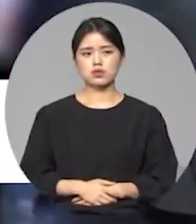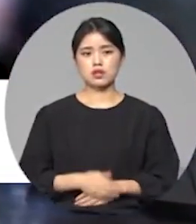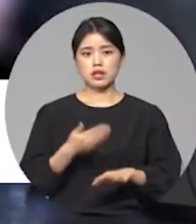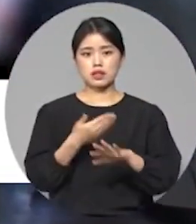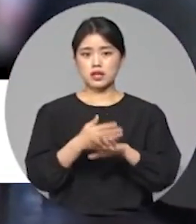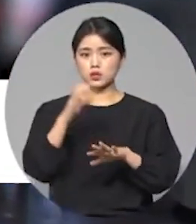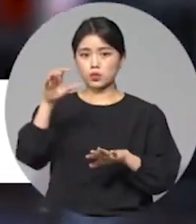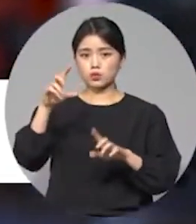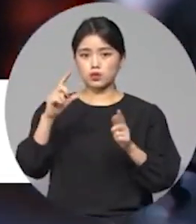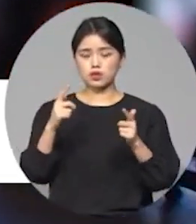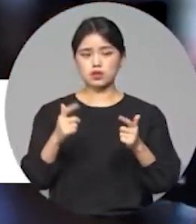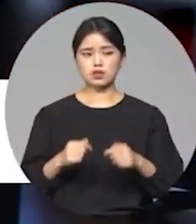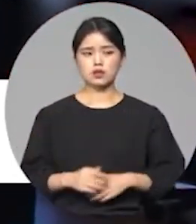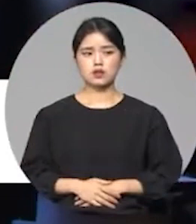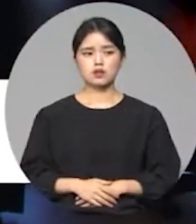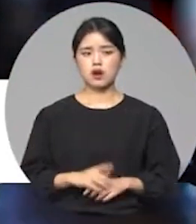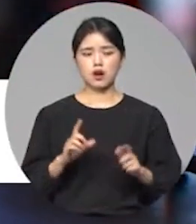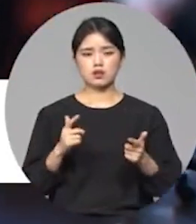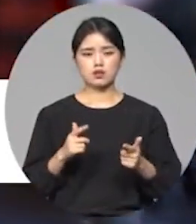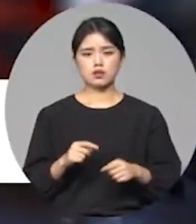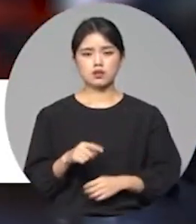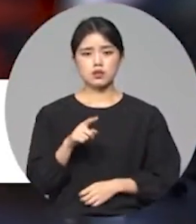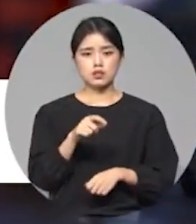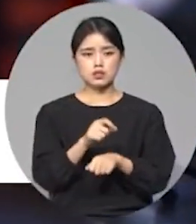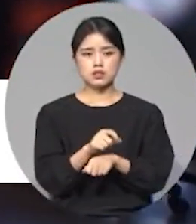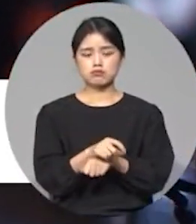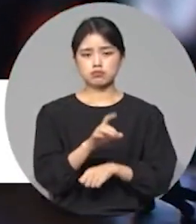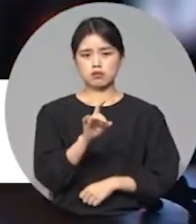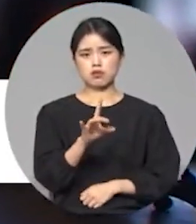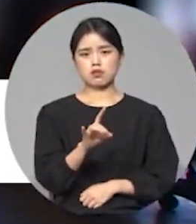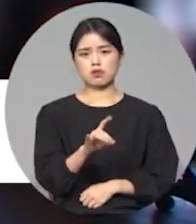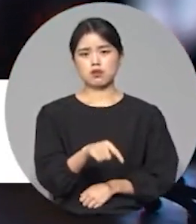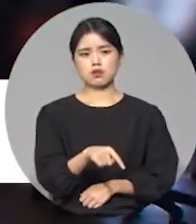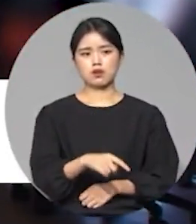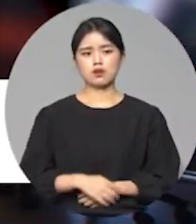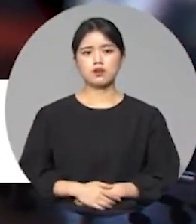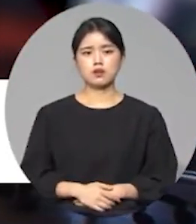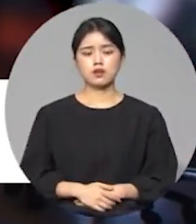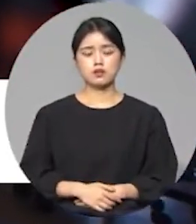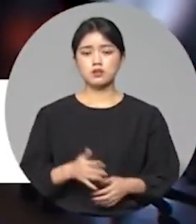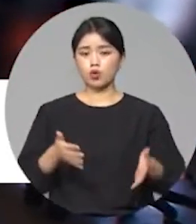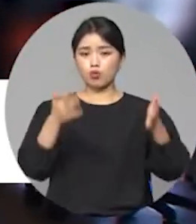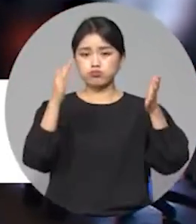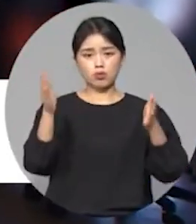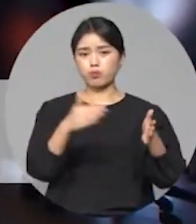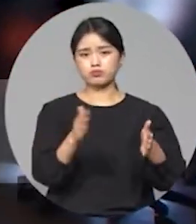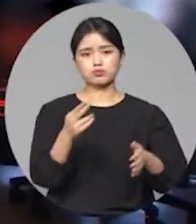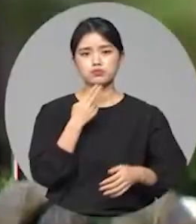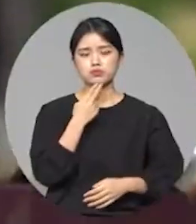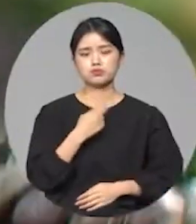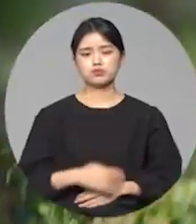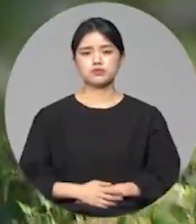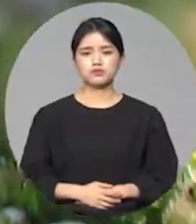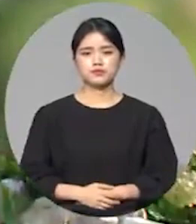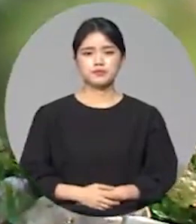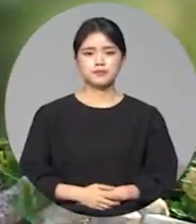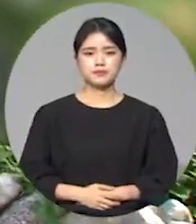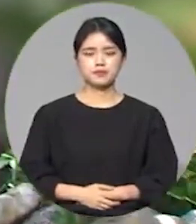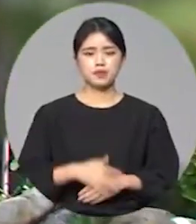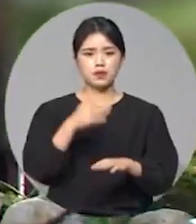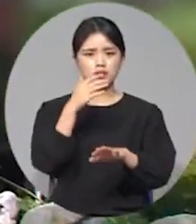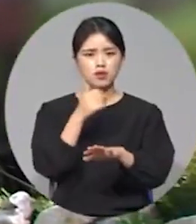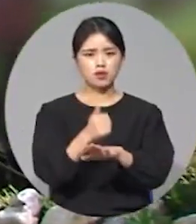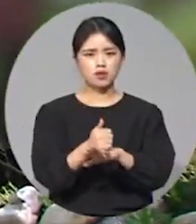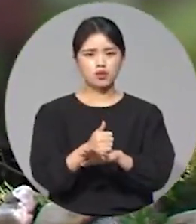층에 있거나 그러진 않나요? 네. 지금 저희 사무실은 여기밖에 없거든요. 이쪽 건물에. 네.